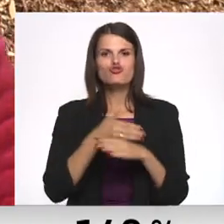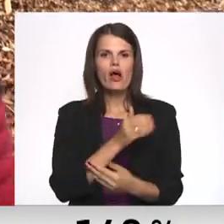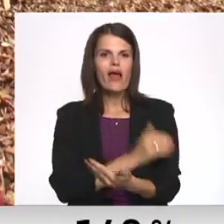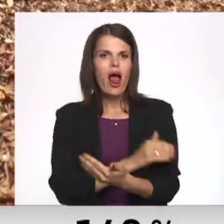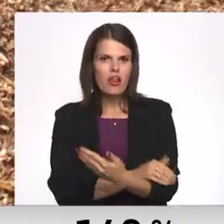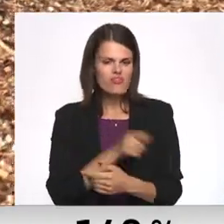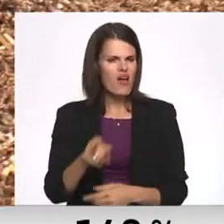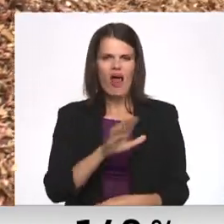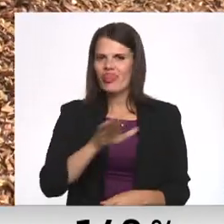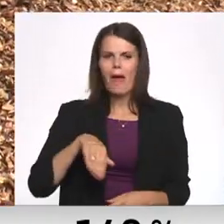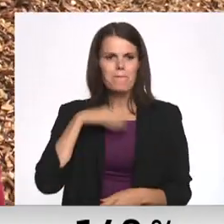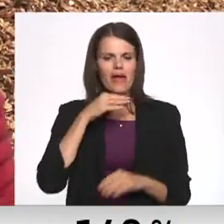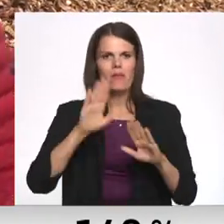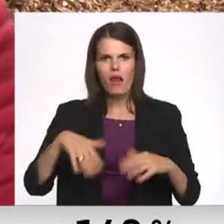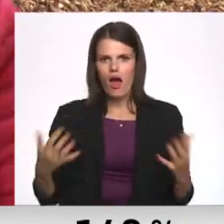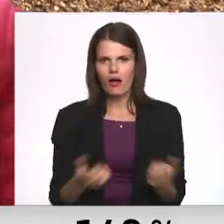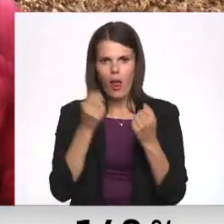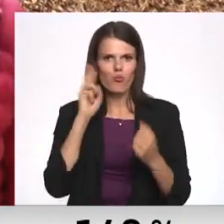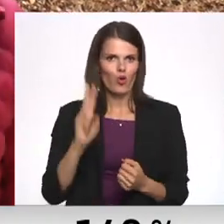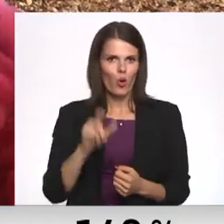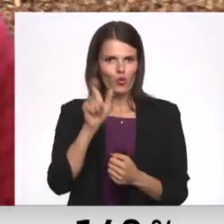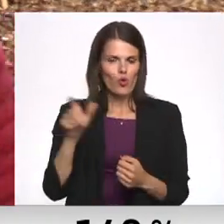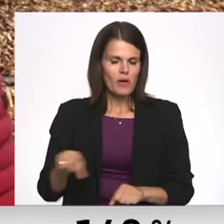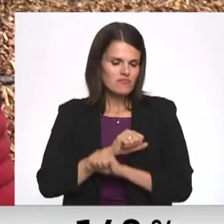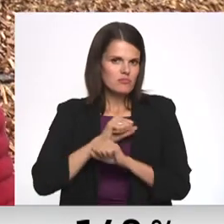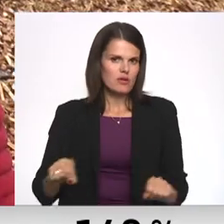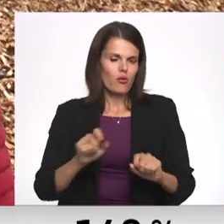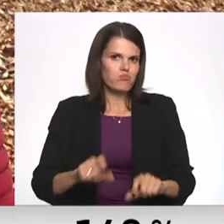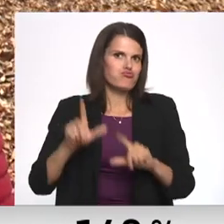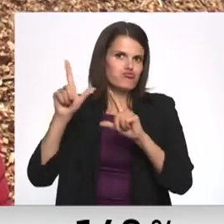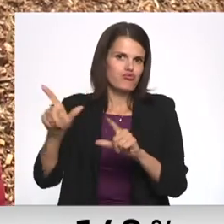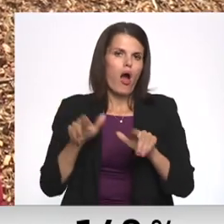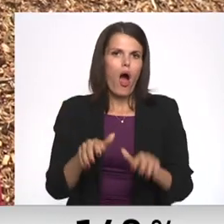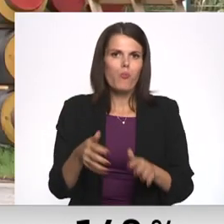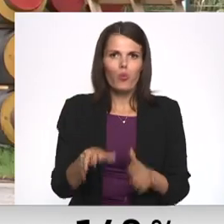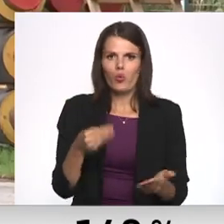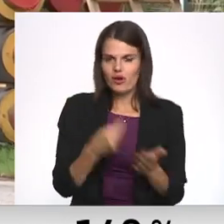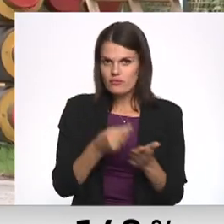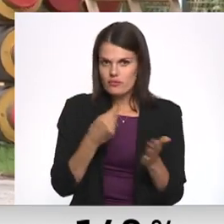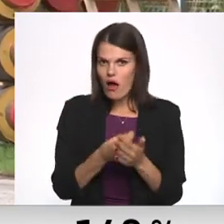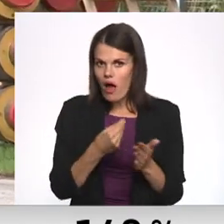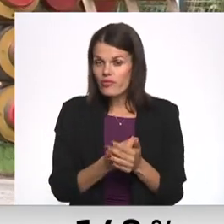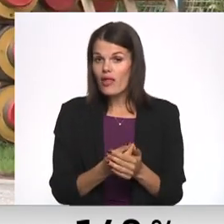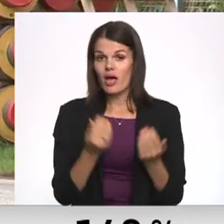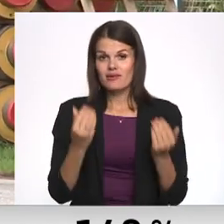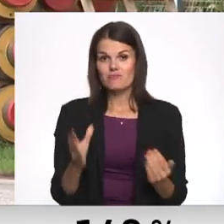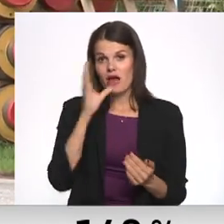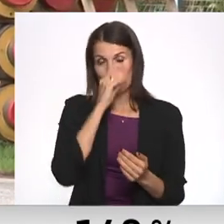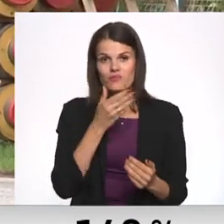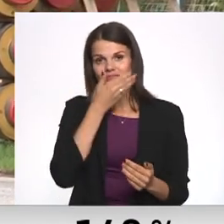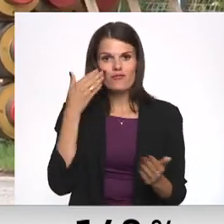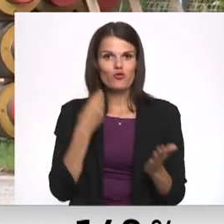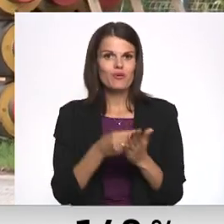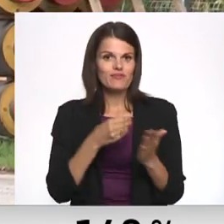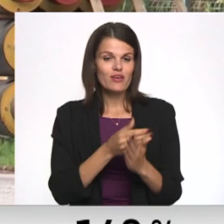ir nepietiekami, lai glābtu jūrmalniekus no strauji augošiem apkuras tarifiem. Spēkā esošais siltuma enerģijas